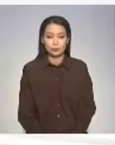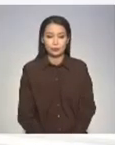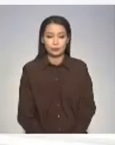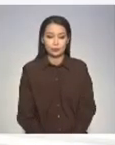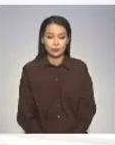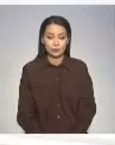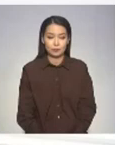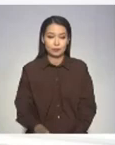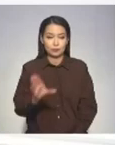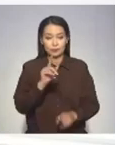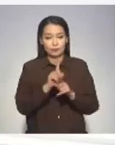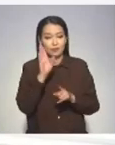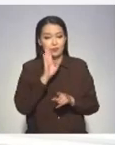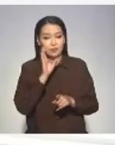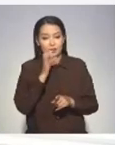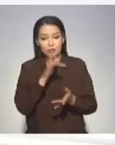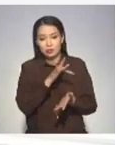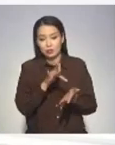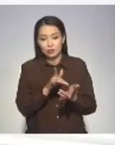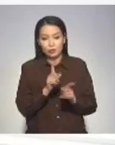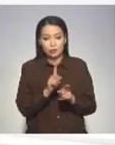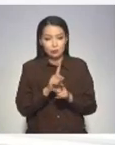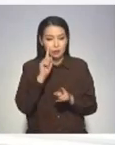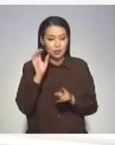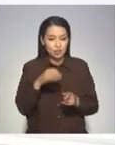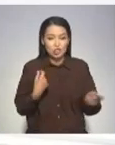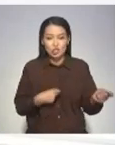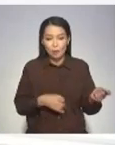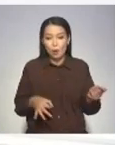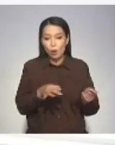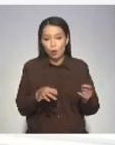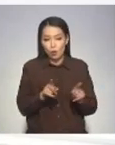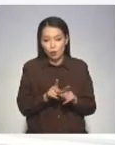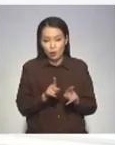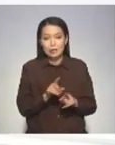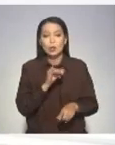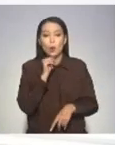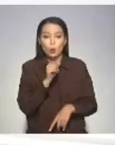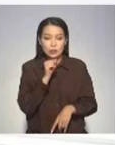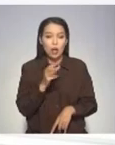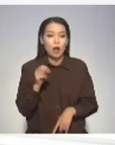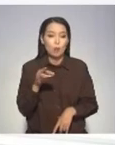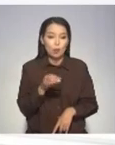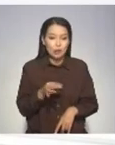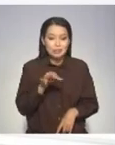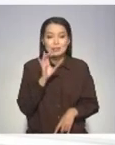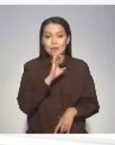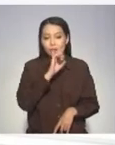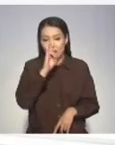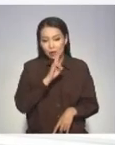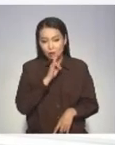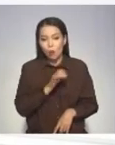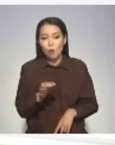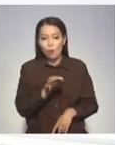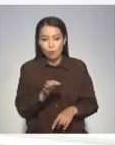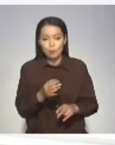Наименьший уровень охвата питьевой водой в городах отмечается в Жамбылской области, в селах Костанайской, Акмолинской и Северо-Казахстанской